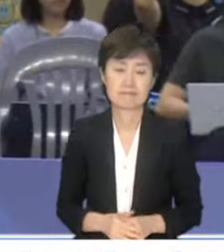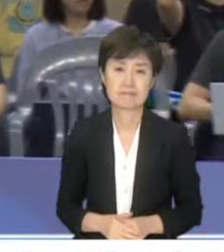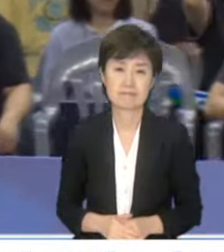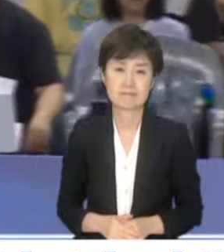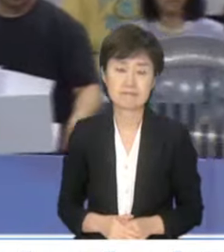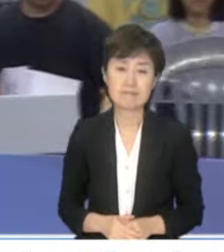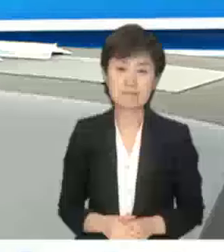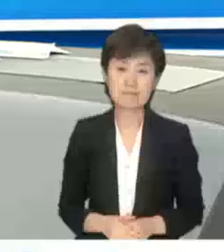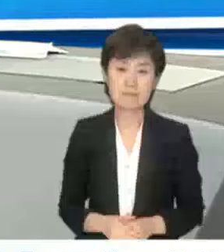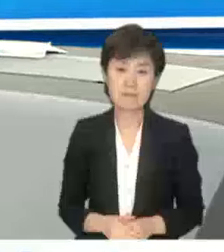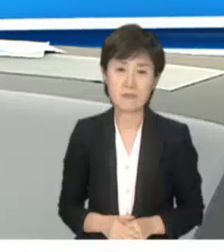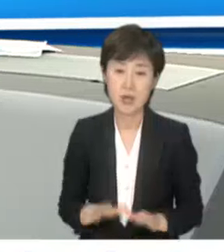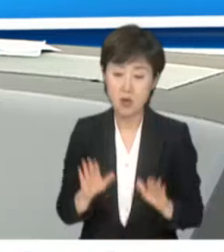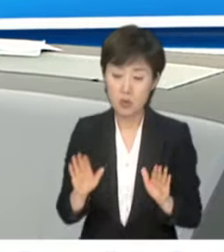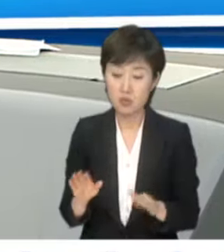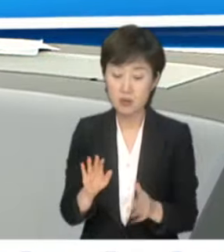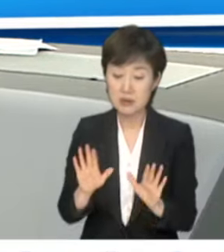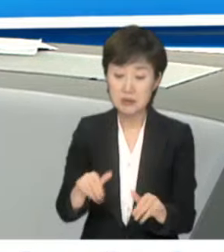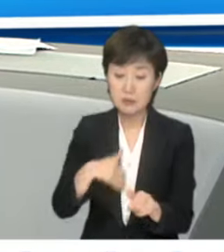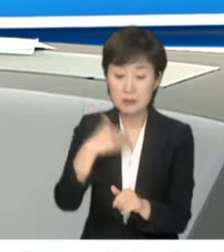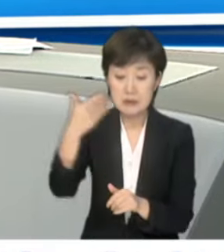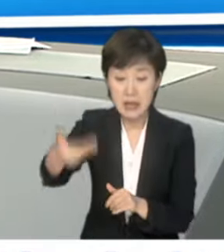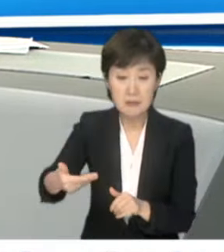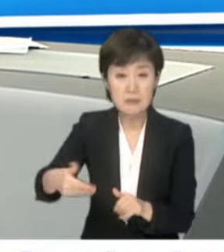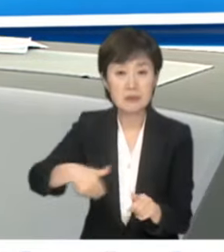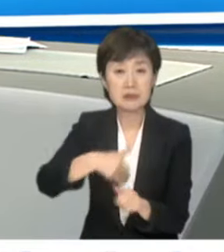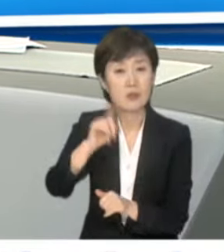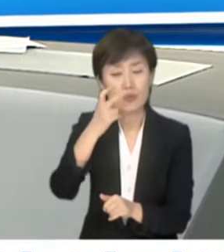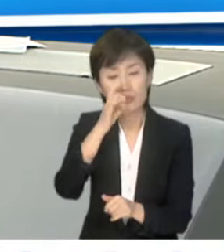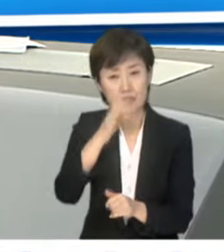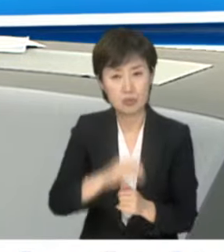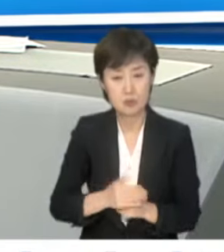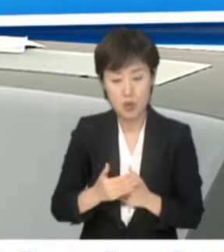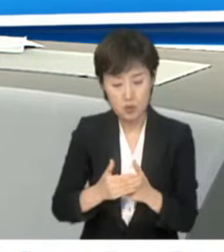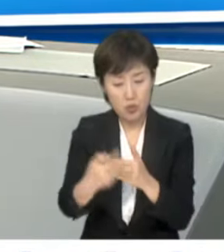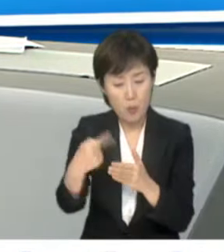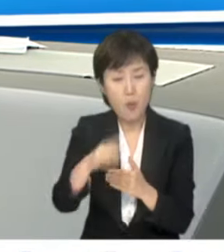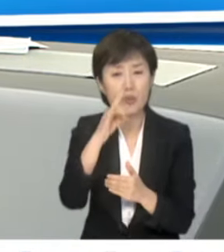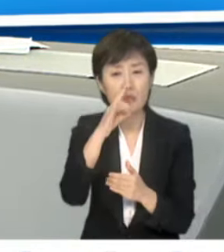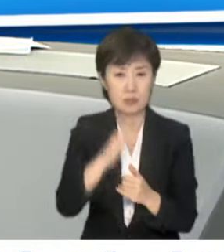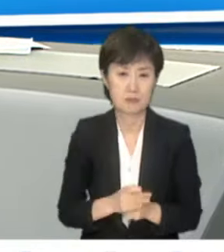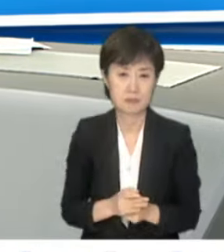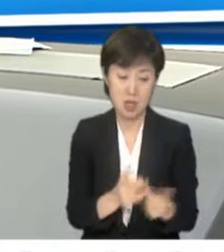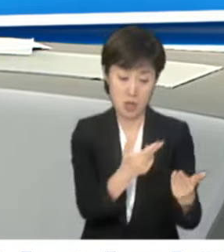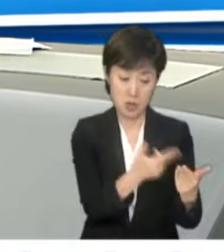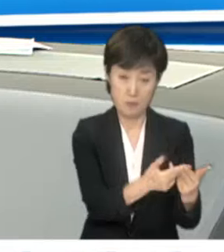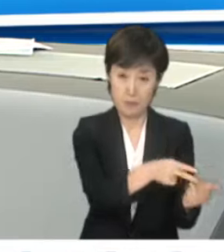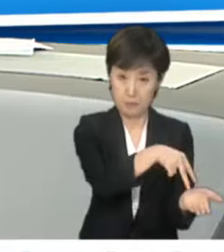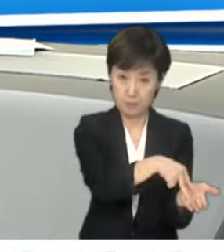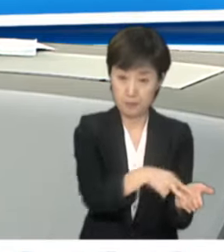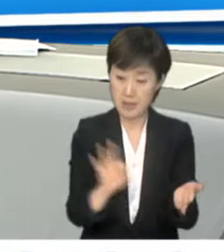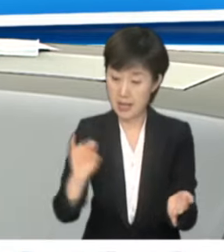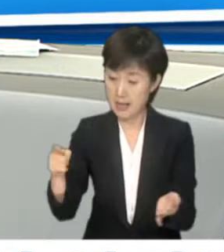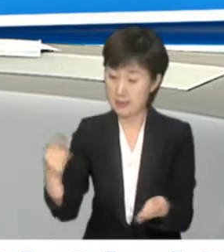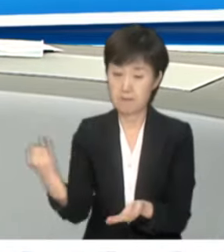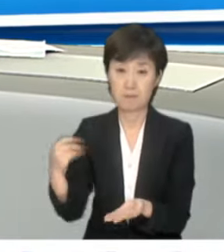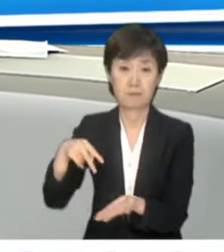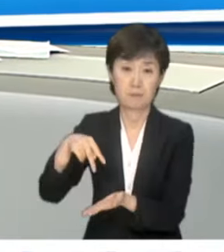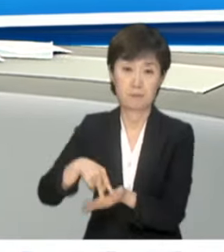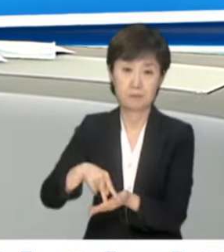일단 이후의 상황을 저희가 계속 궁금해하고 있고 어떻게 진행이 될 것인가 협회와 안세영 선수 간의 어떤 그 불화가